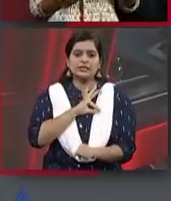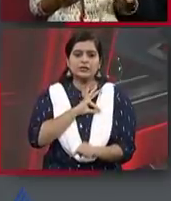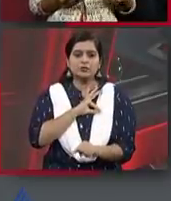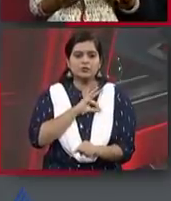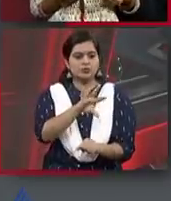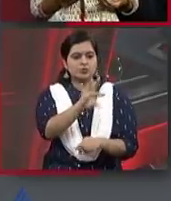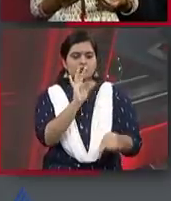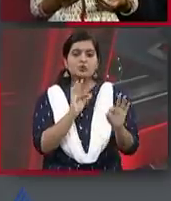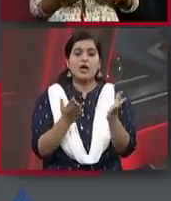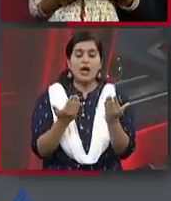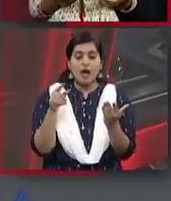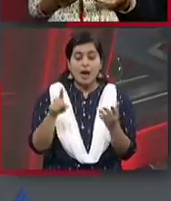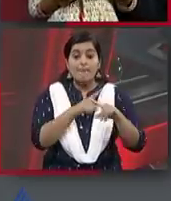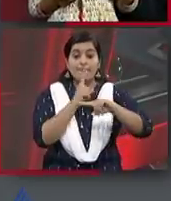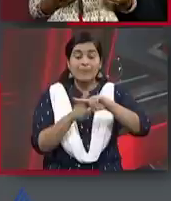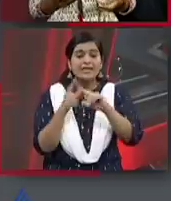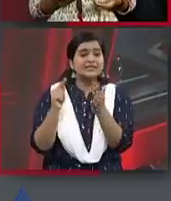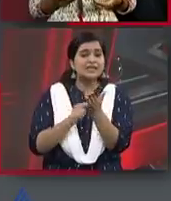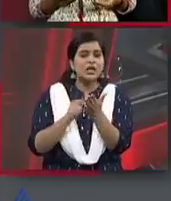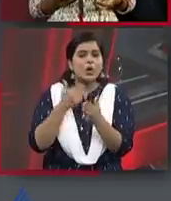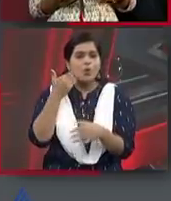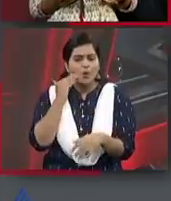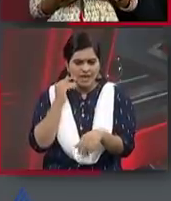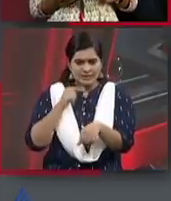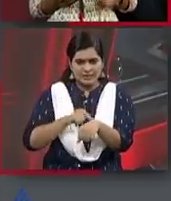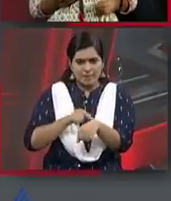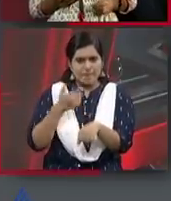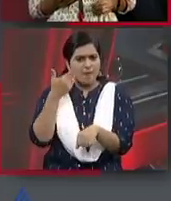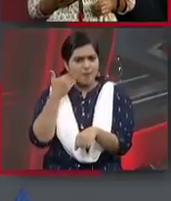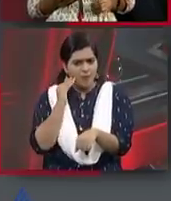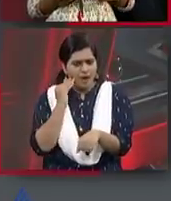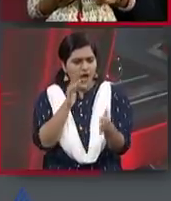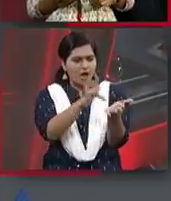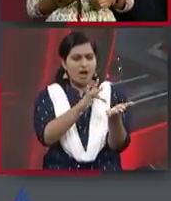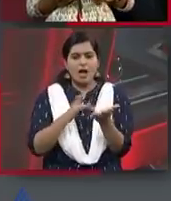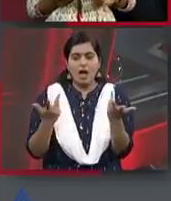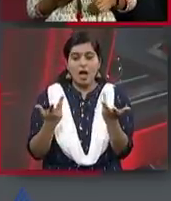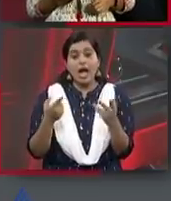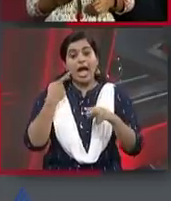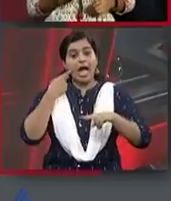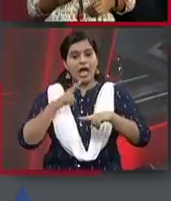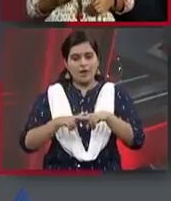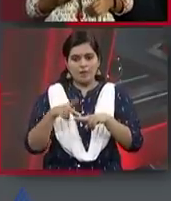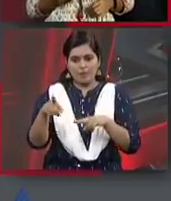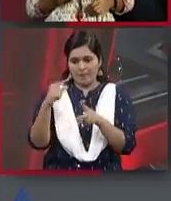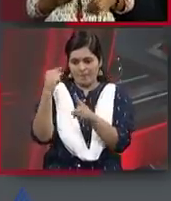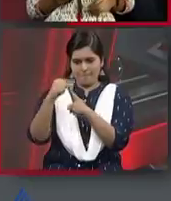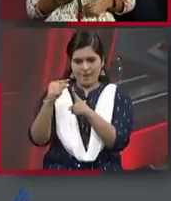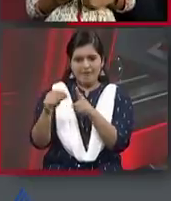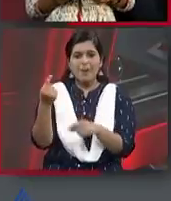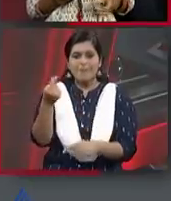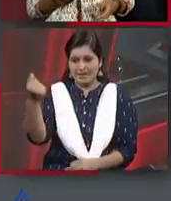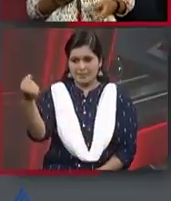തീയതിയും കേന്ദ്രവും തിരഞ്ഞെടുക്കാം. മാത്രമല്ല സ്വകാര്യ മേഖലയിലാണെങ്കിൽ 250 രൂപ നൽകി വേണം വാക്സിൻ എടുക്കാൻ. സർക്കാർ മേഖലയിൽ തികച്ചും സൗജന്യമാണ്. അതുകൊണ്ട്